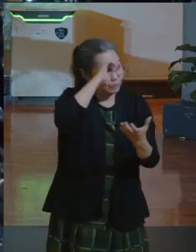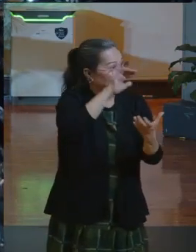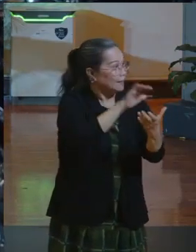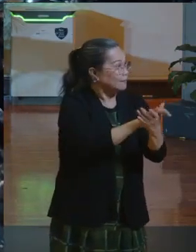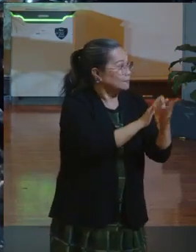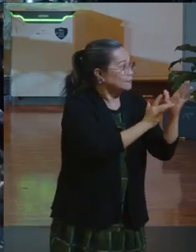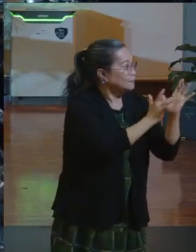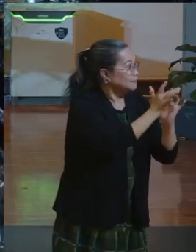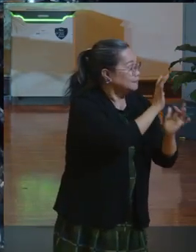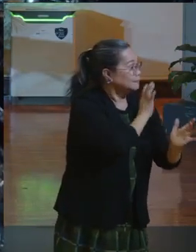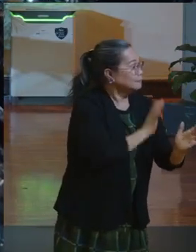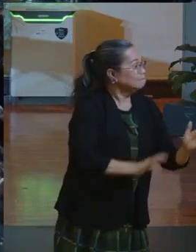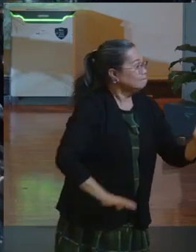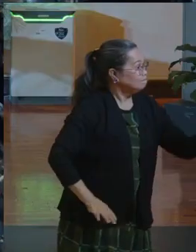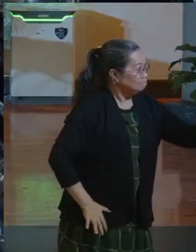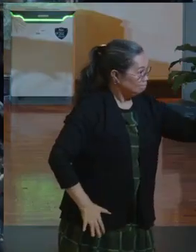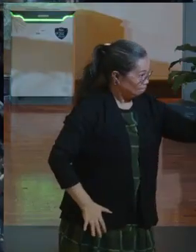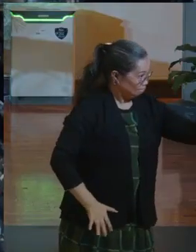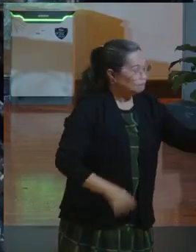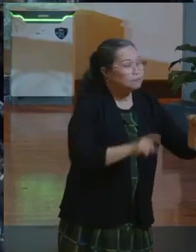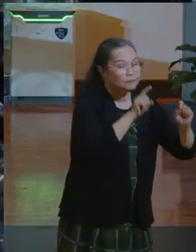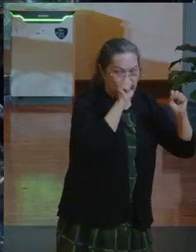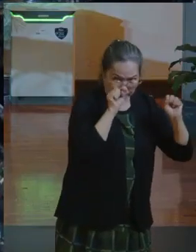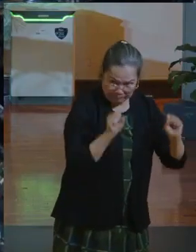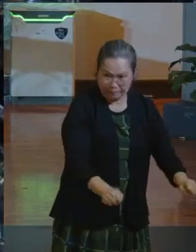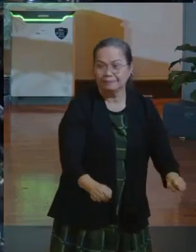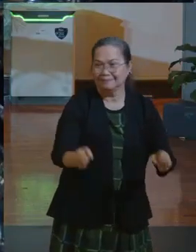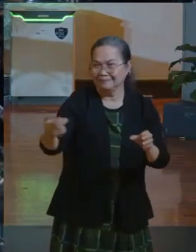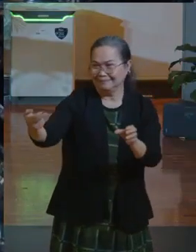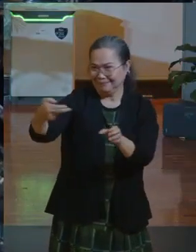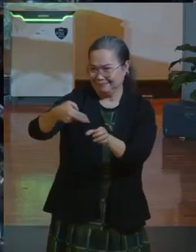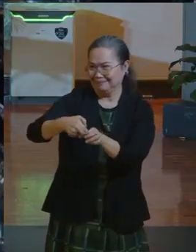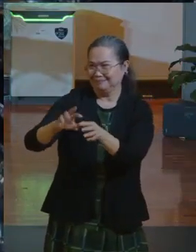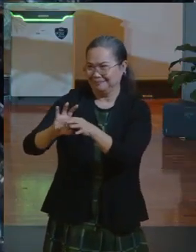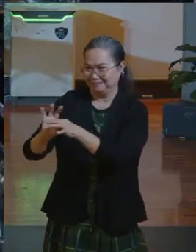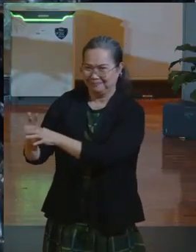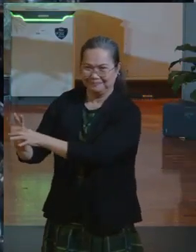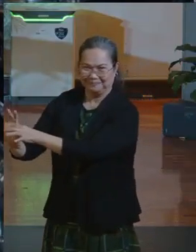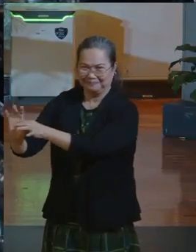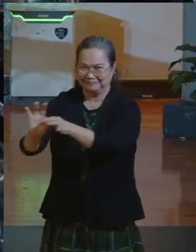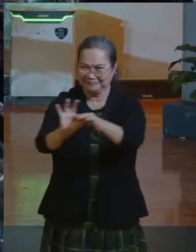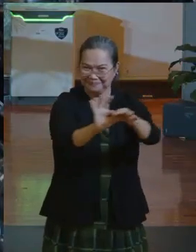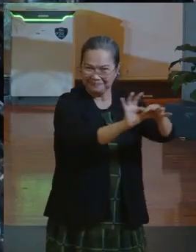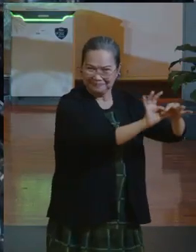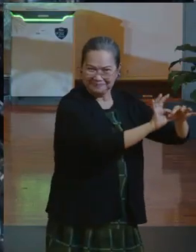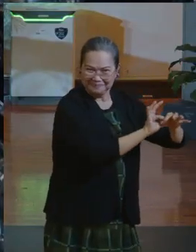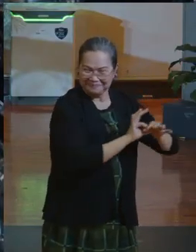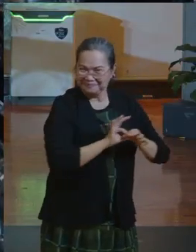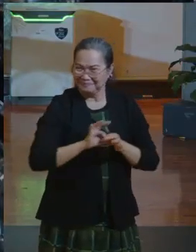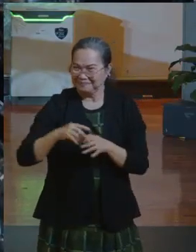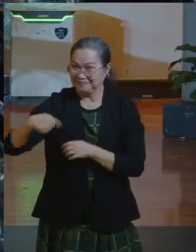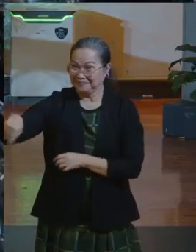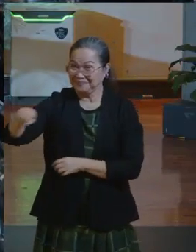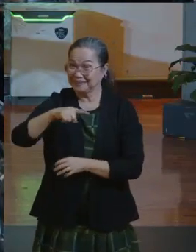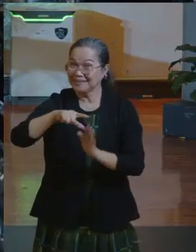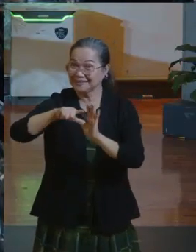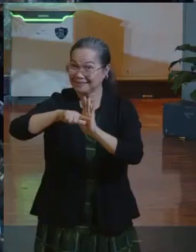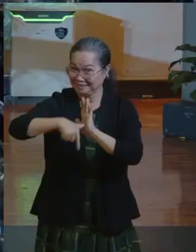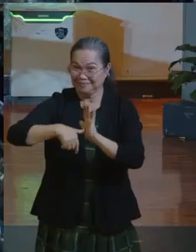inyong tagapagligtas at Panginoon, maaari po kayong makisama sa amin sa